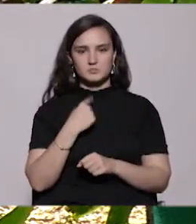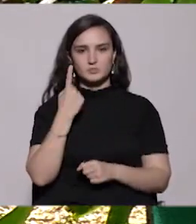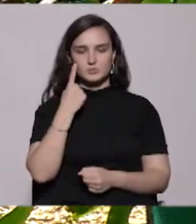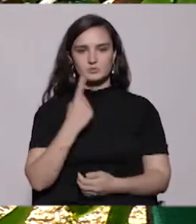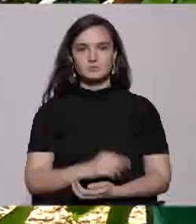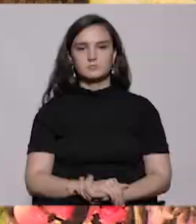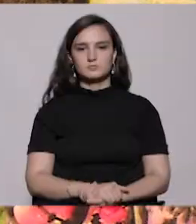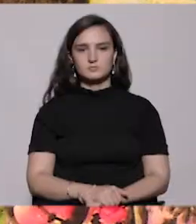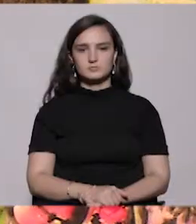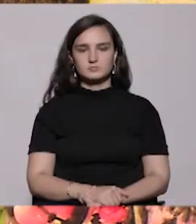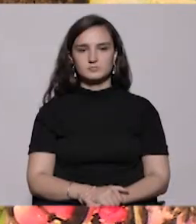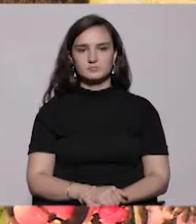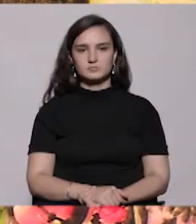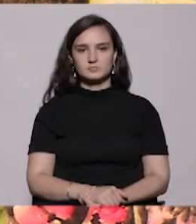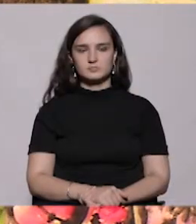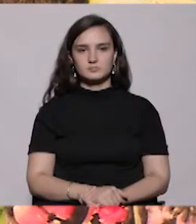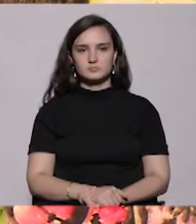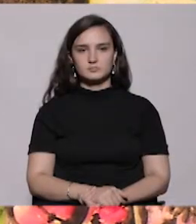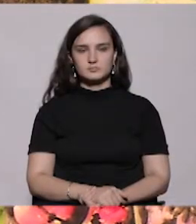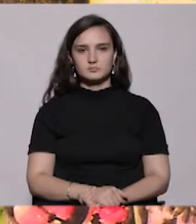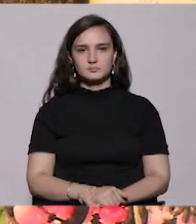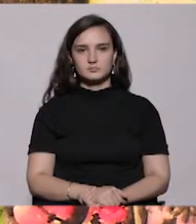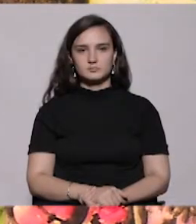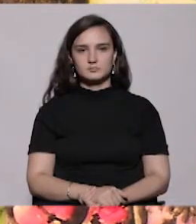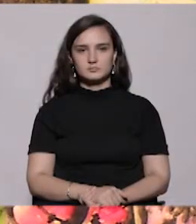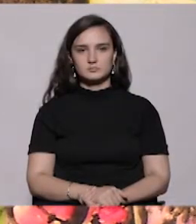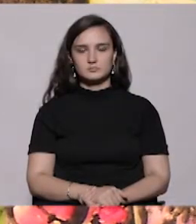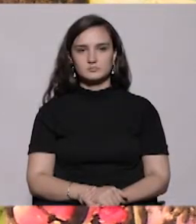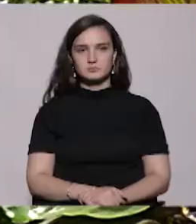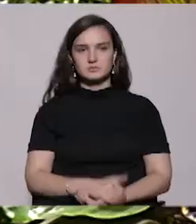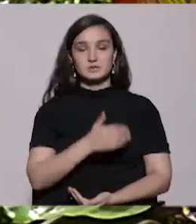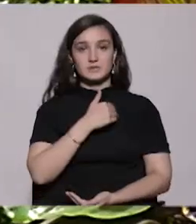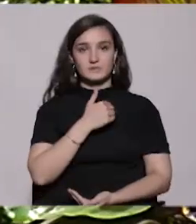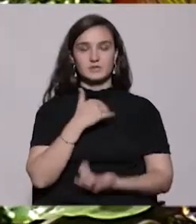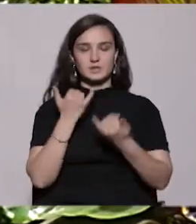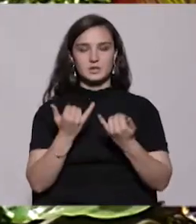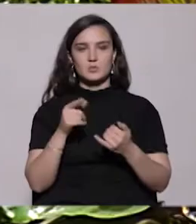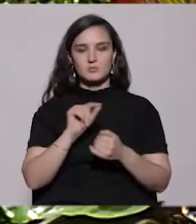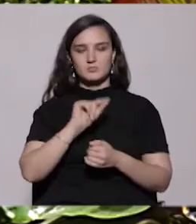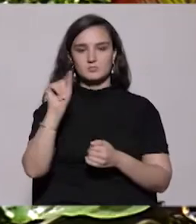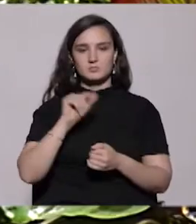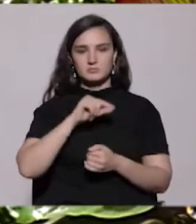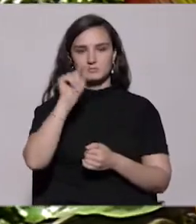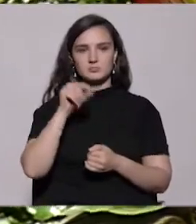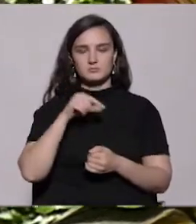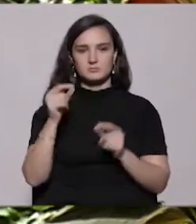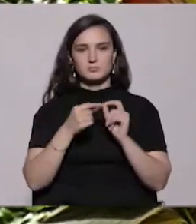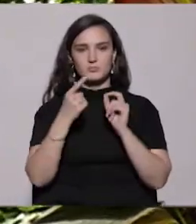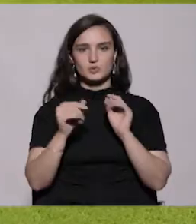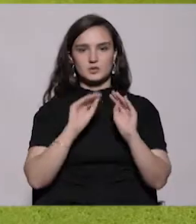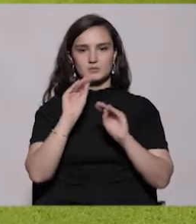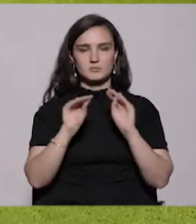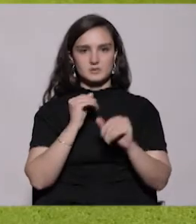მგონი. ეს. ჩვენ გვაქვს ახლა ხაზები. ხა გვინდა რომ ამ ხაზებზე პატარა